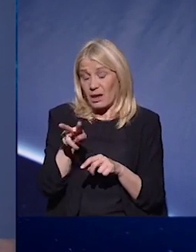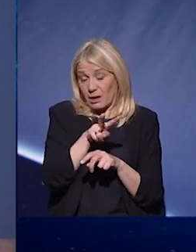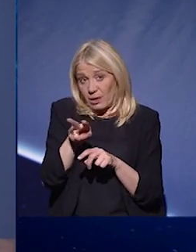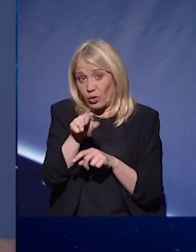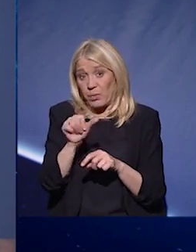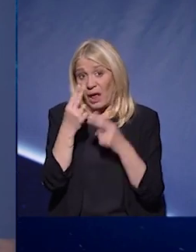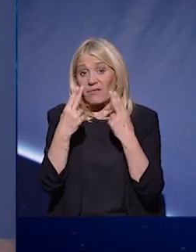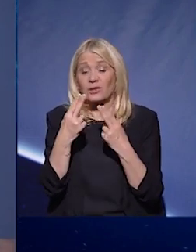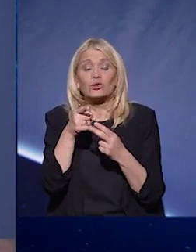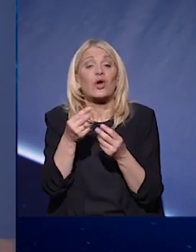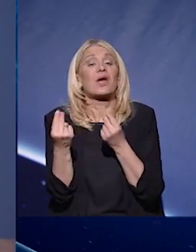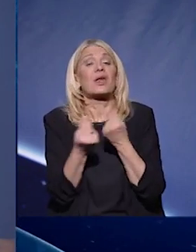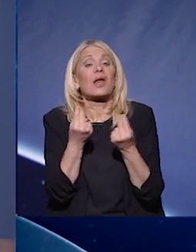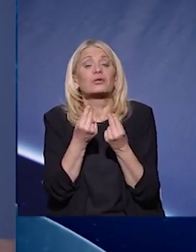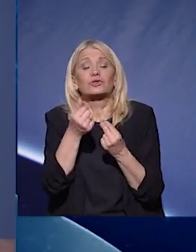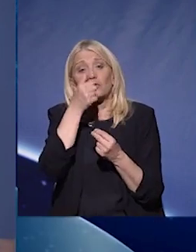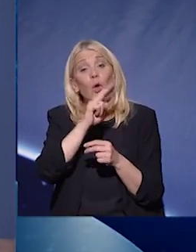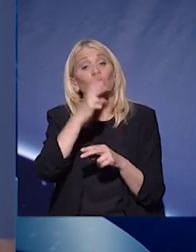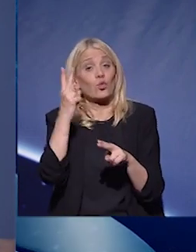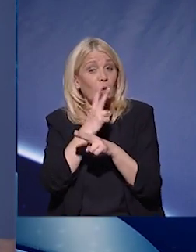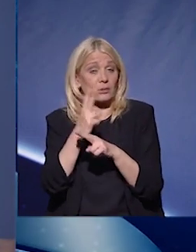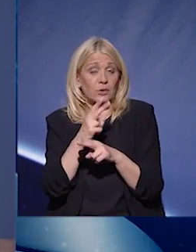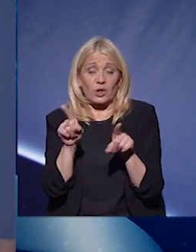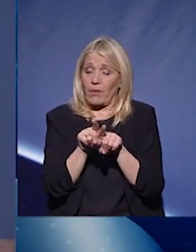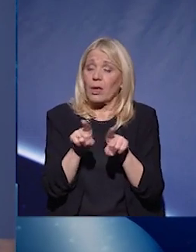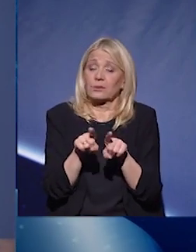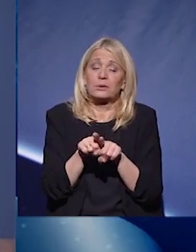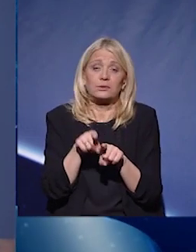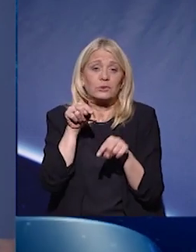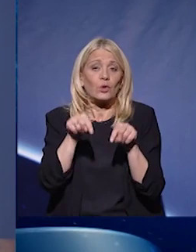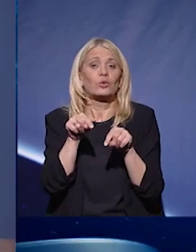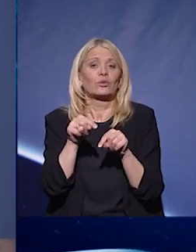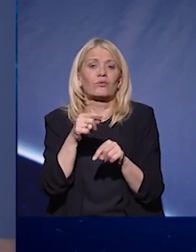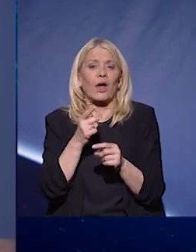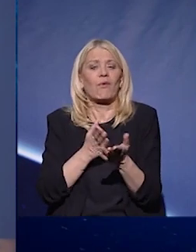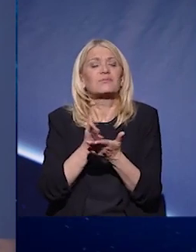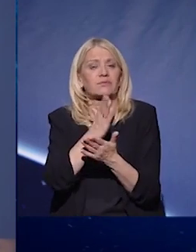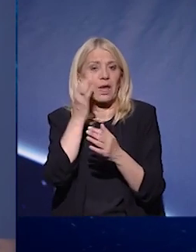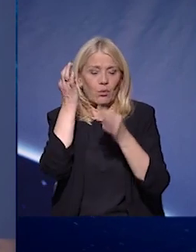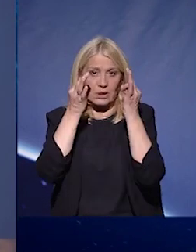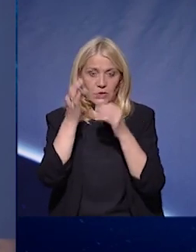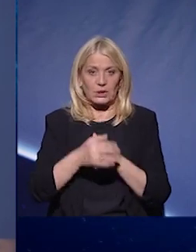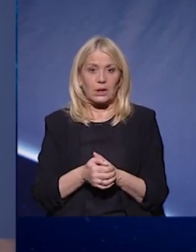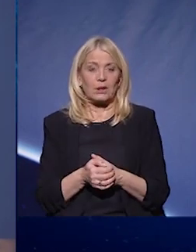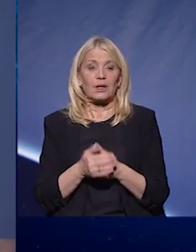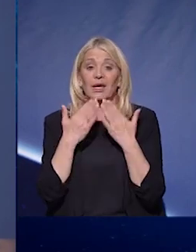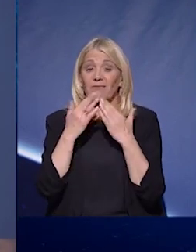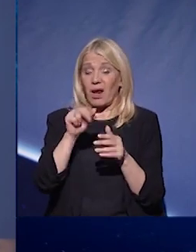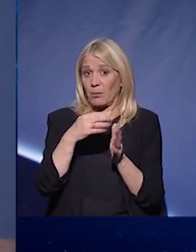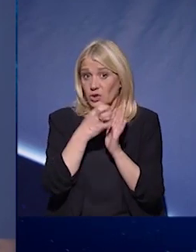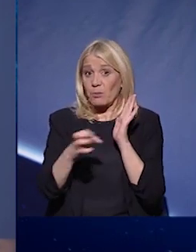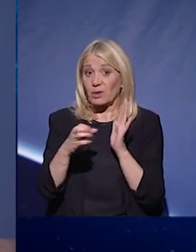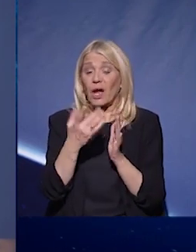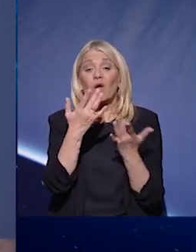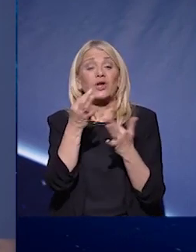Tako da je to nešto što i druge zemlje upravo u takvom smeru razmišljaju. Hvala, možemo dalje, imamo